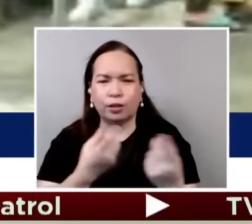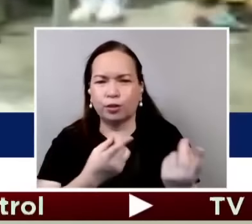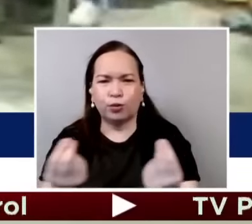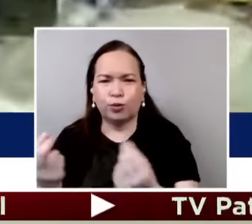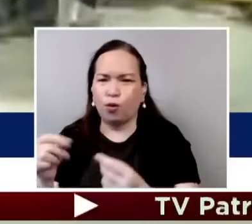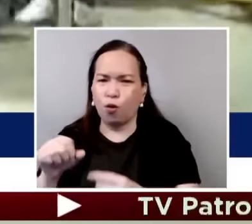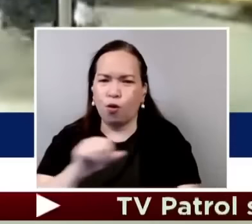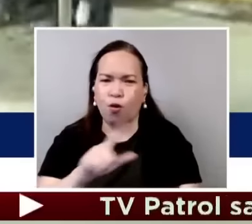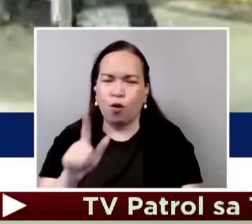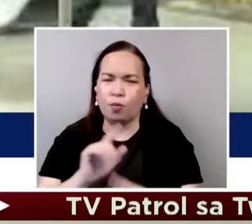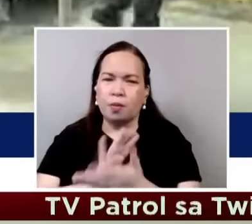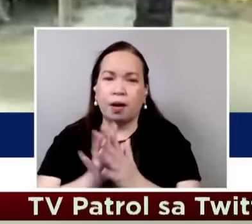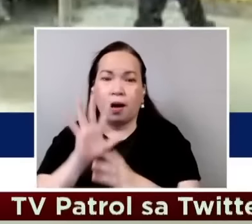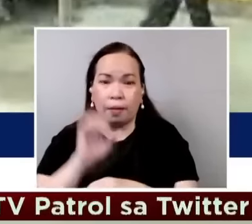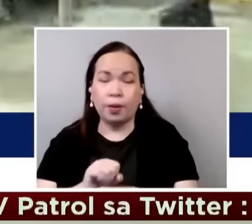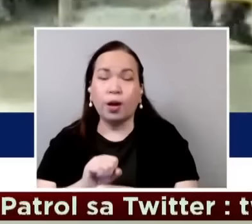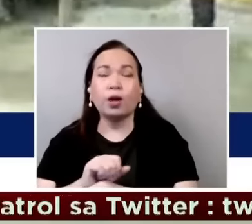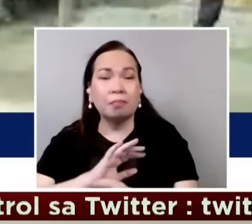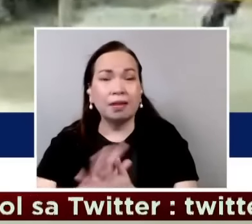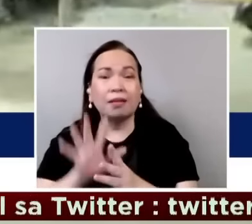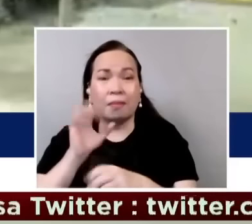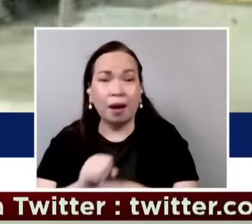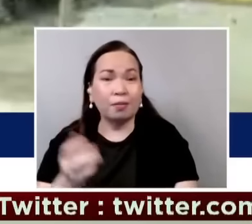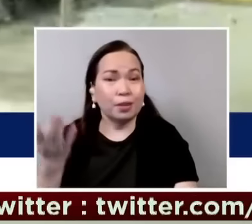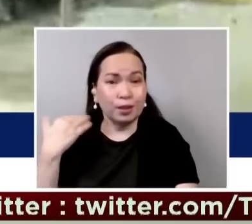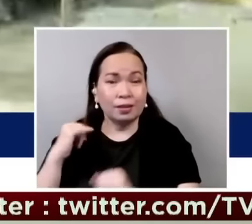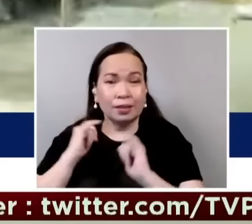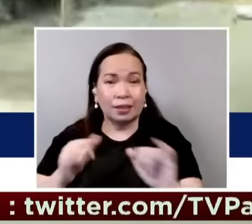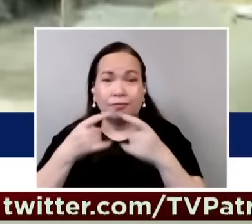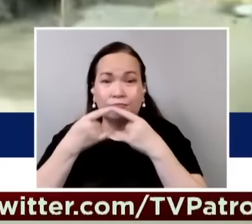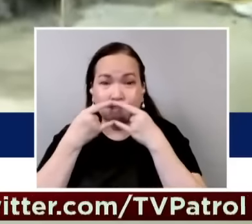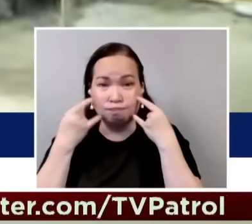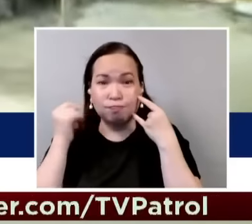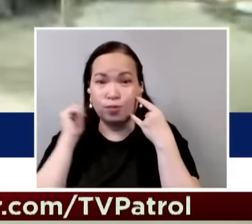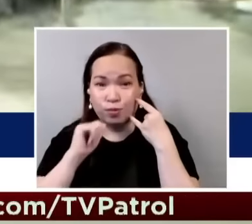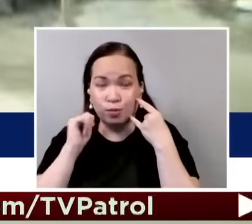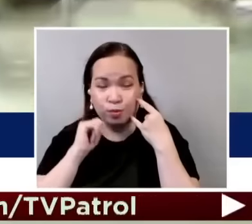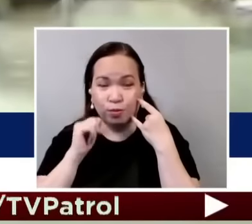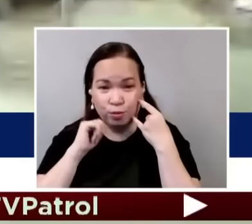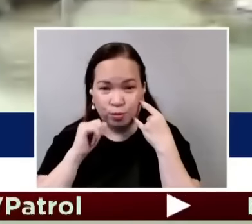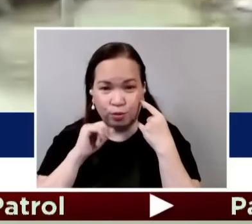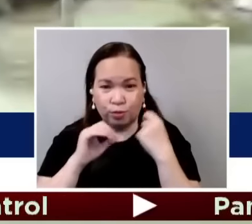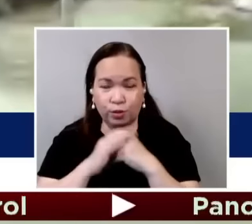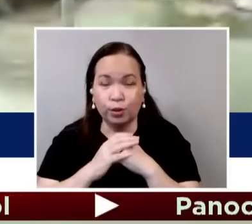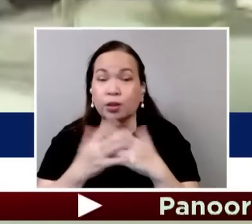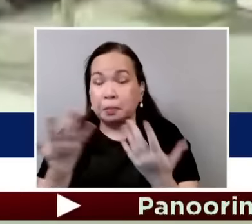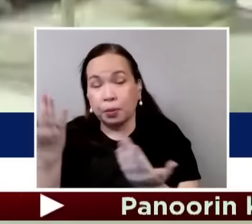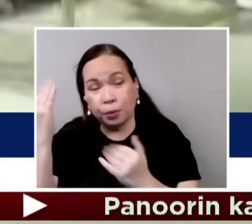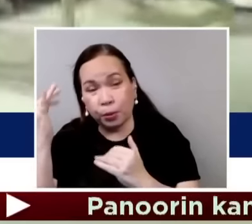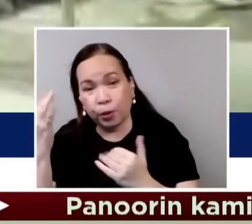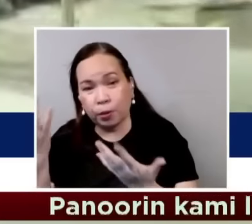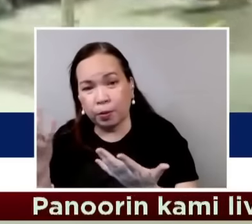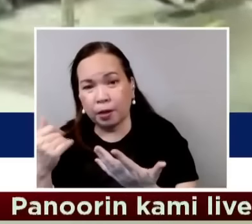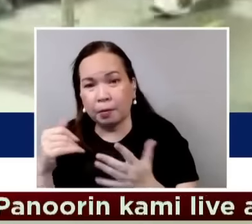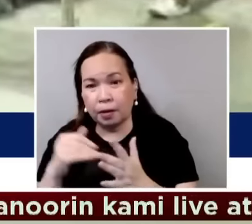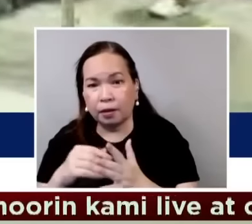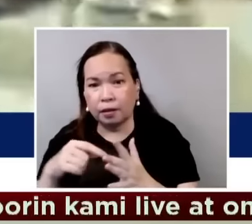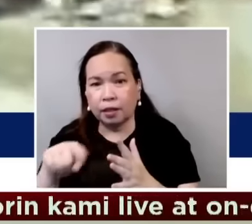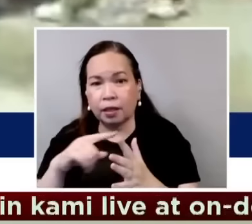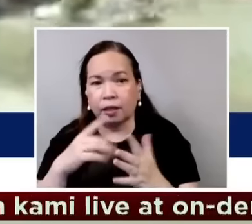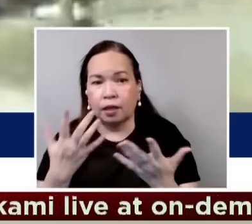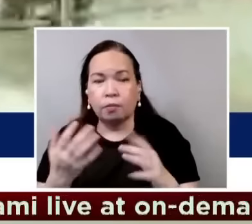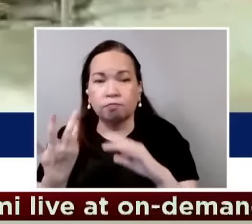tuluyang makasanayan dahil nga ang nakasanayan nila sa ngayon ay ang pagsusuot pa rin ng face mask. Samantala, inaasahan na muling tataas ang